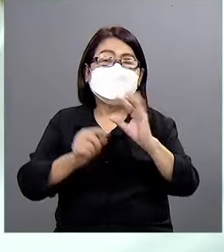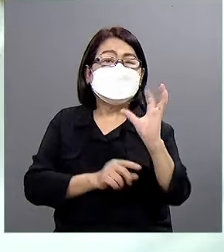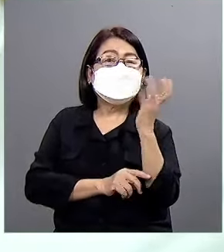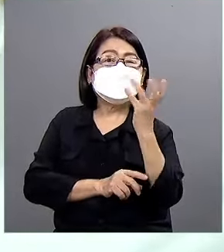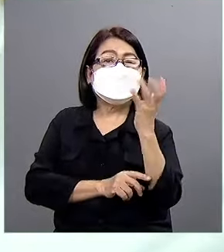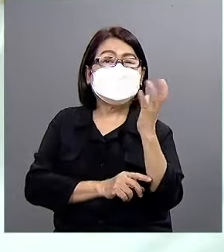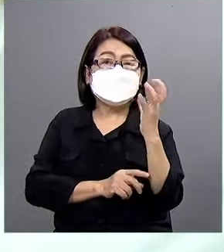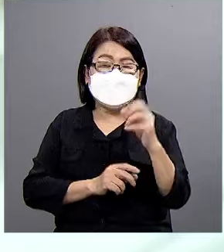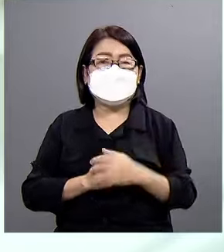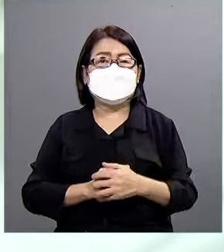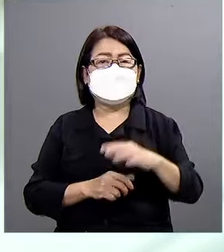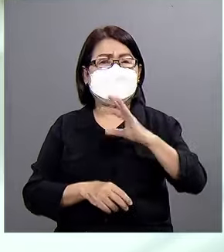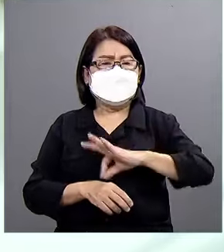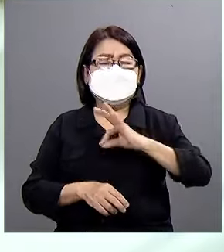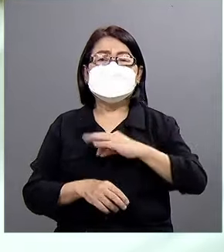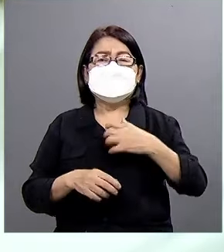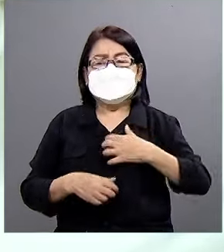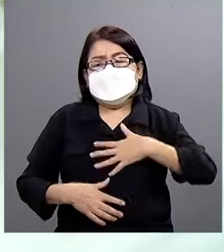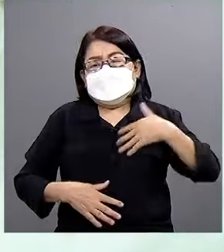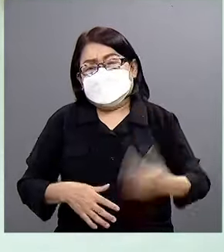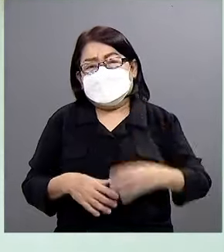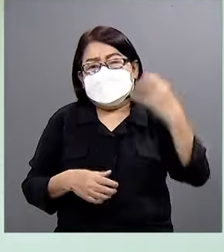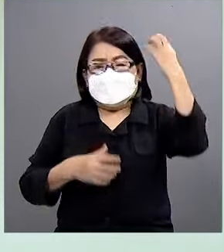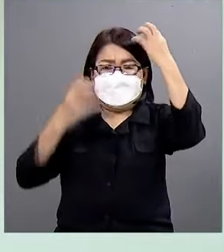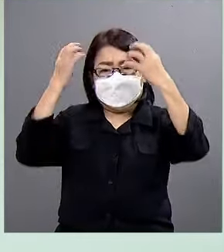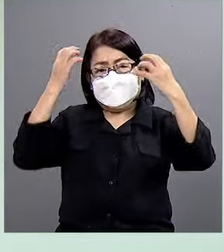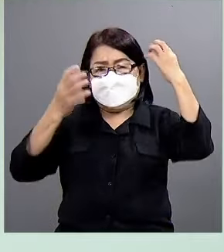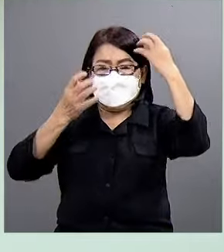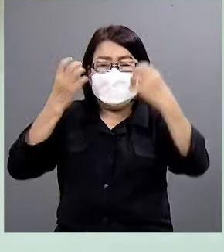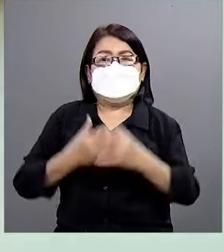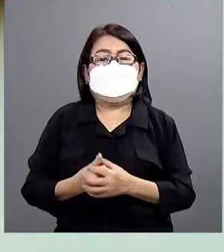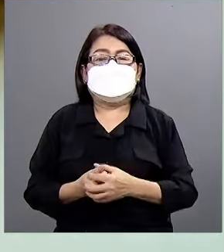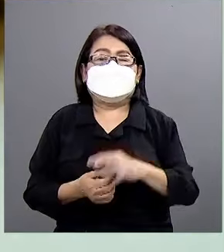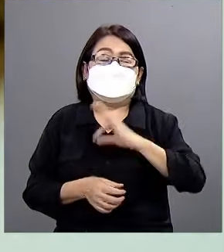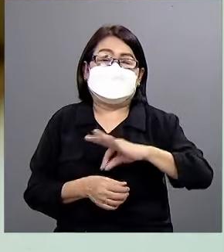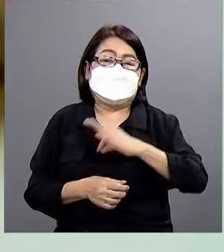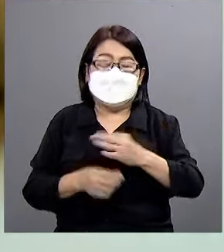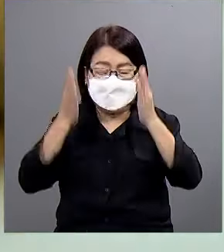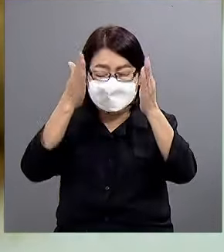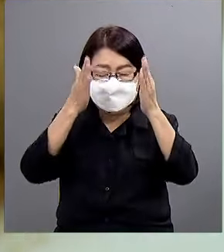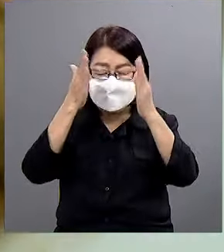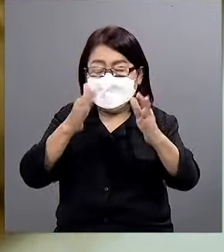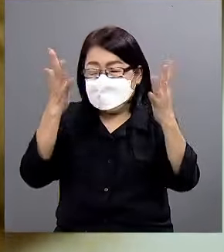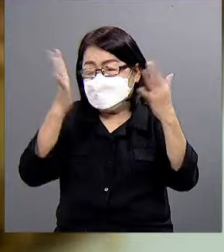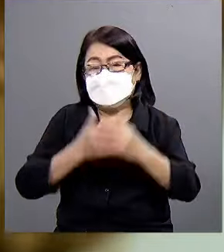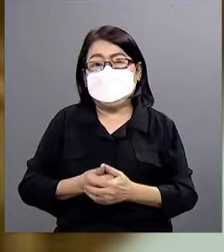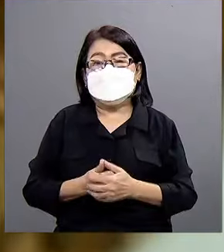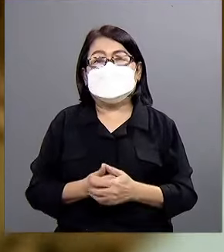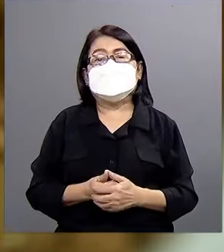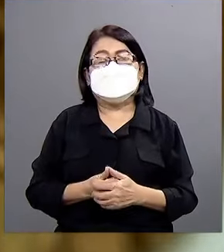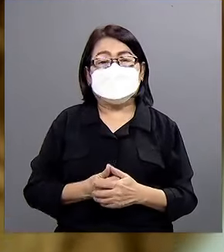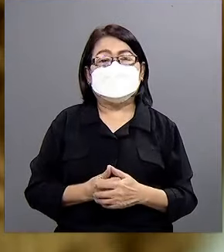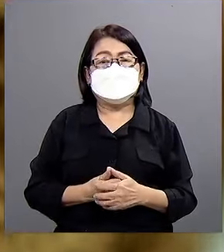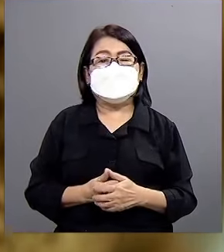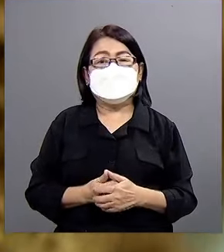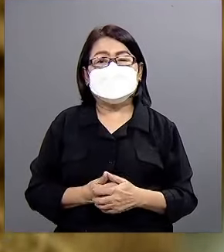ดมึนงงวิงเวียนรู้สึกว่าสติสัมปชัญญะหรือจิตใจของเราเนี่ยรู้สึกไม่โอเคโกรธง่ายโมโห